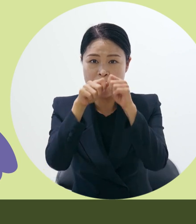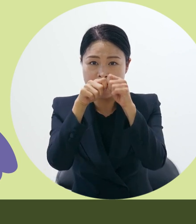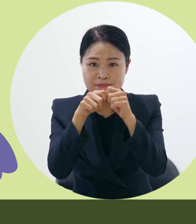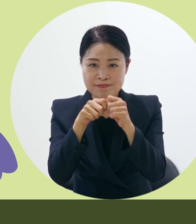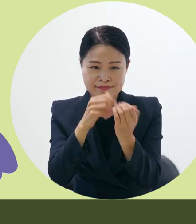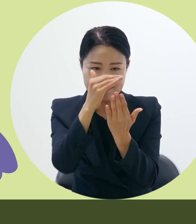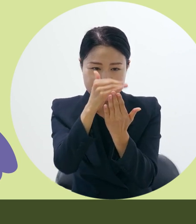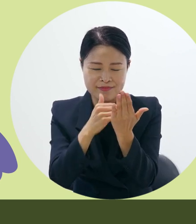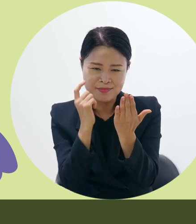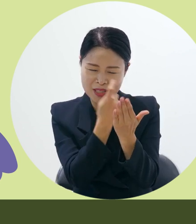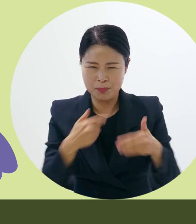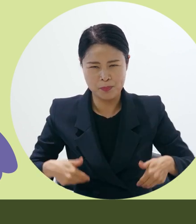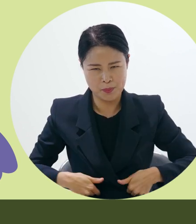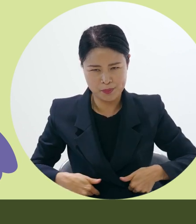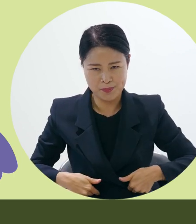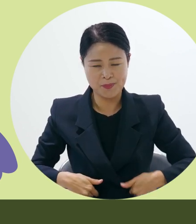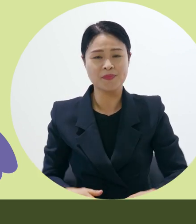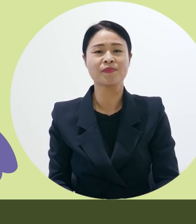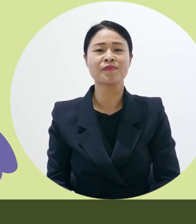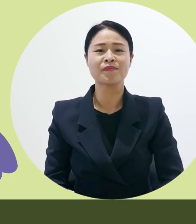합니다.